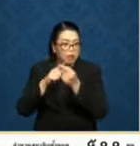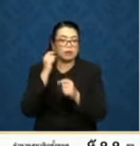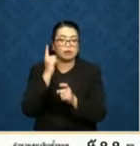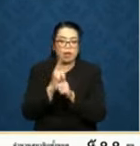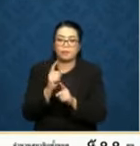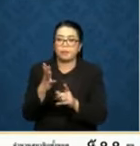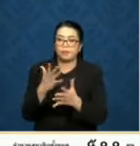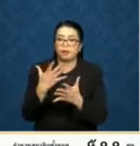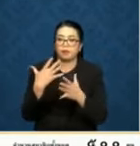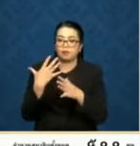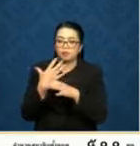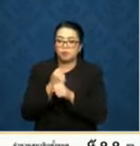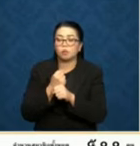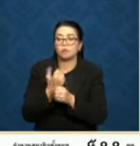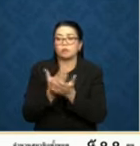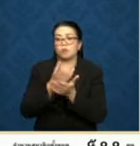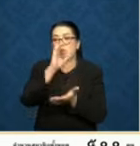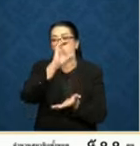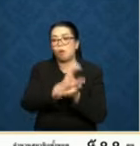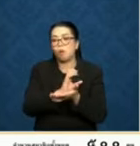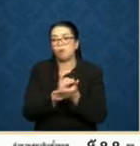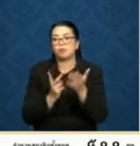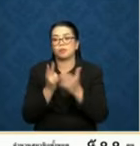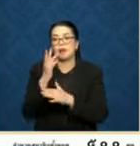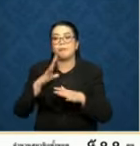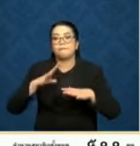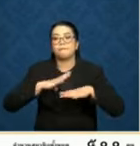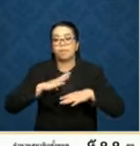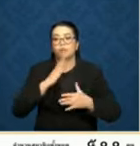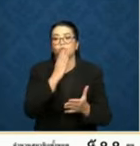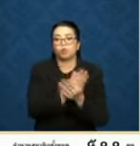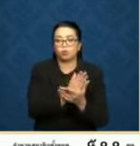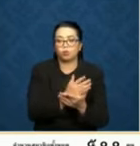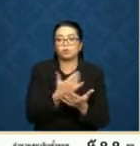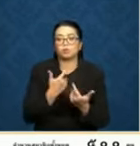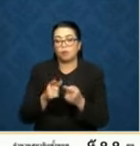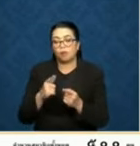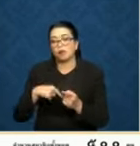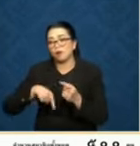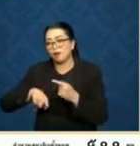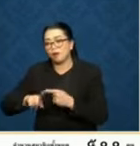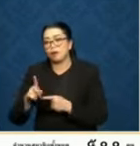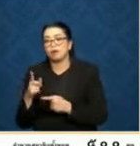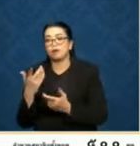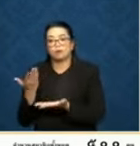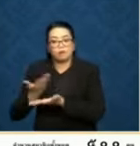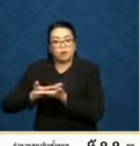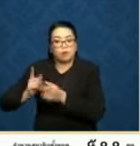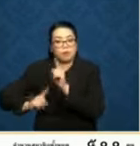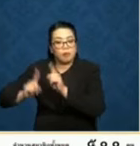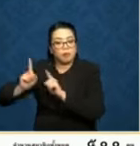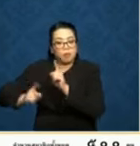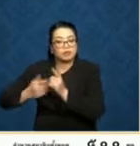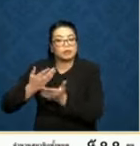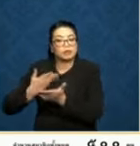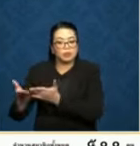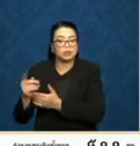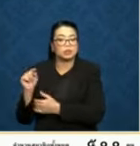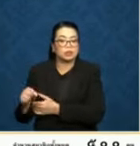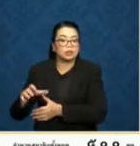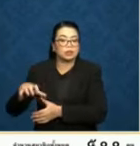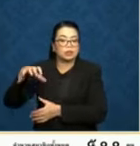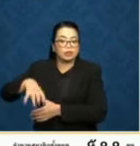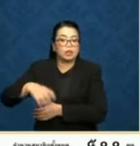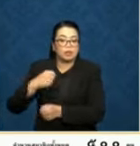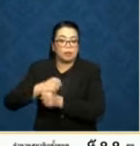จนทำให้งบทได้รับนั้ต้ขอพับไปต้เรีนว่าในช่วงที่ได้มีการประมูลแล้วกจซอจดจ้างพ